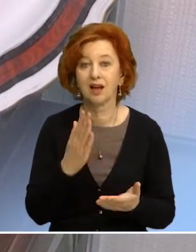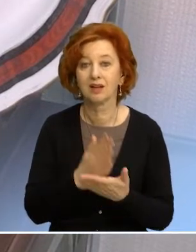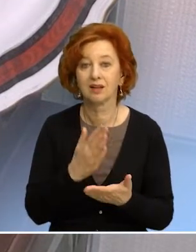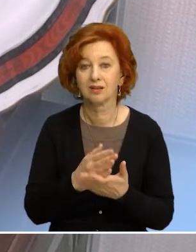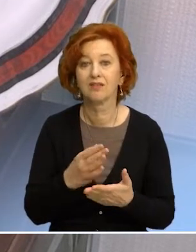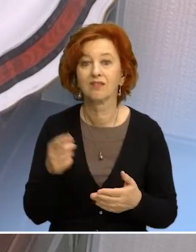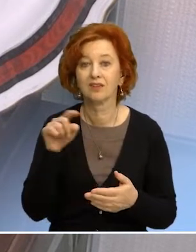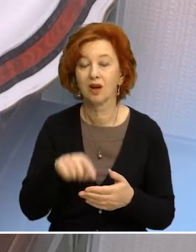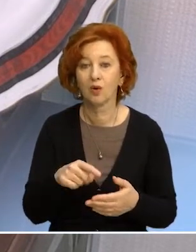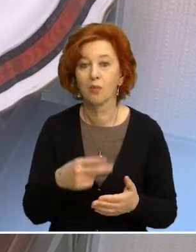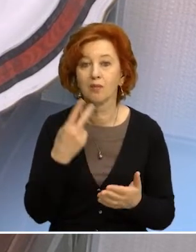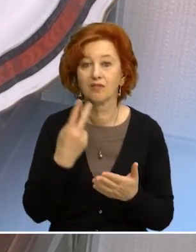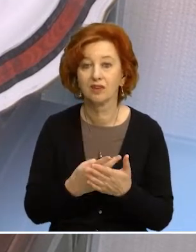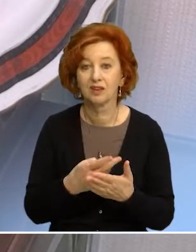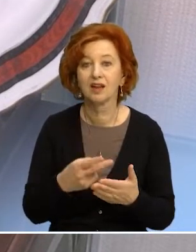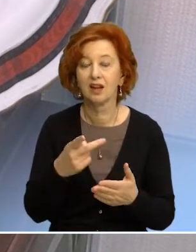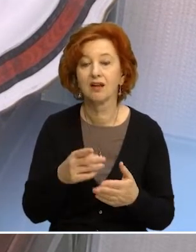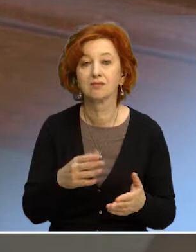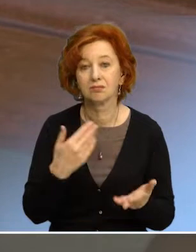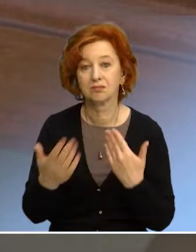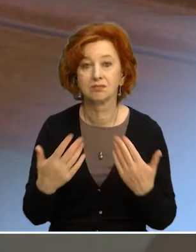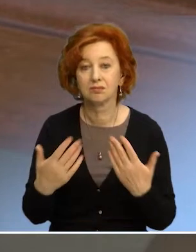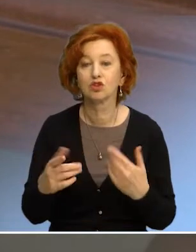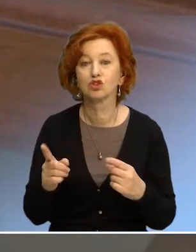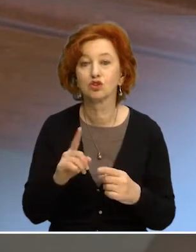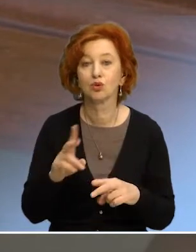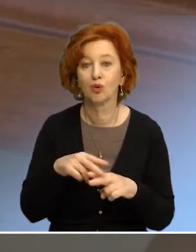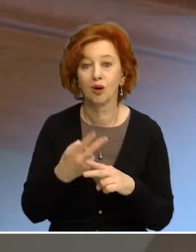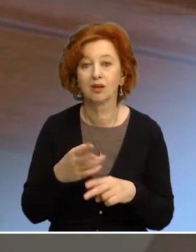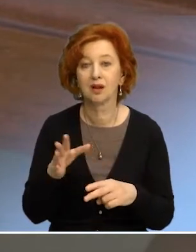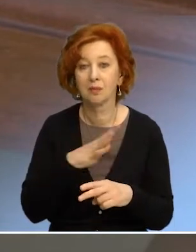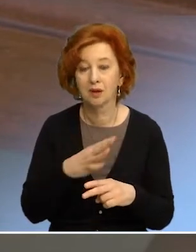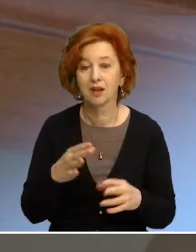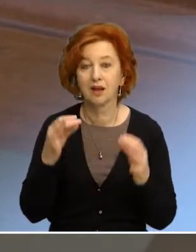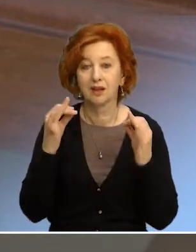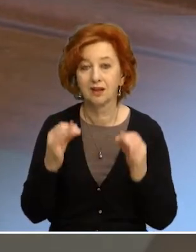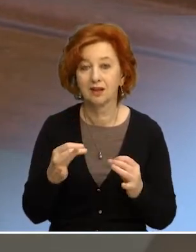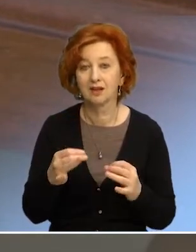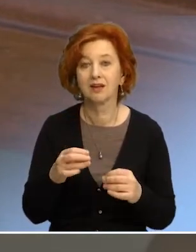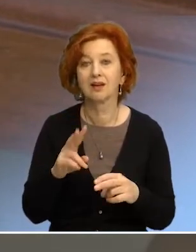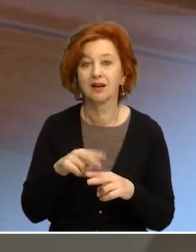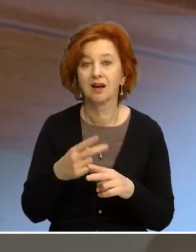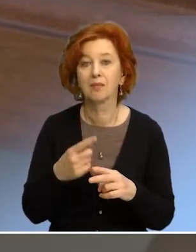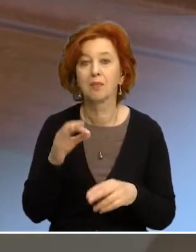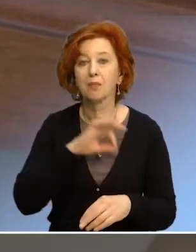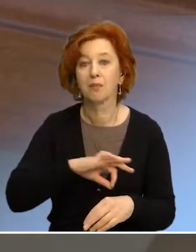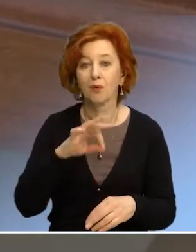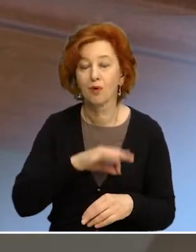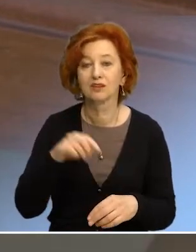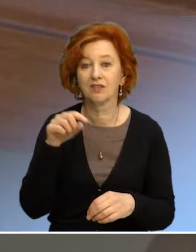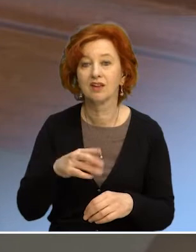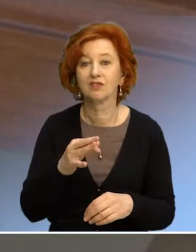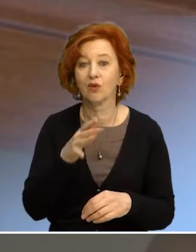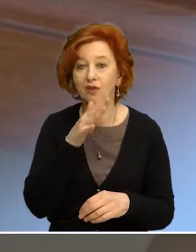отсутствовали, переданы именно вот в таком виде. Многие посетители спрашивали, что это за часть. Это нож, которым пользовались во